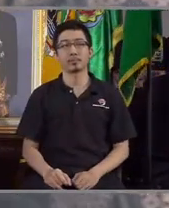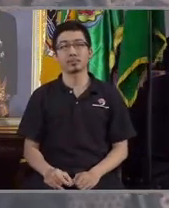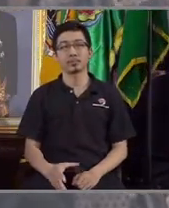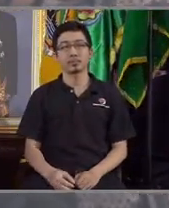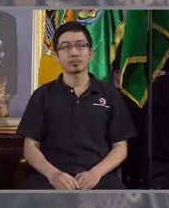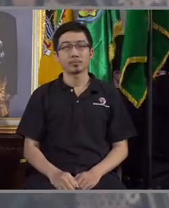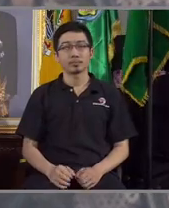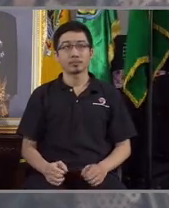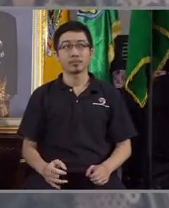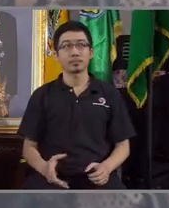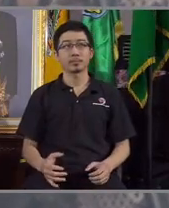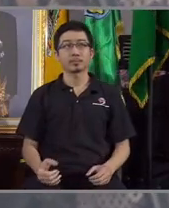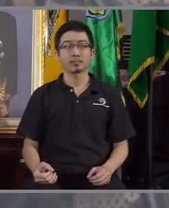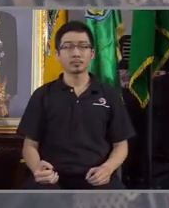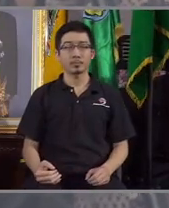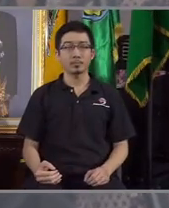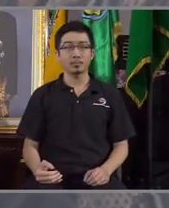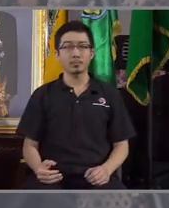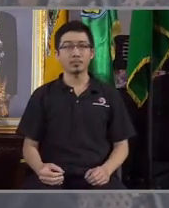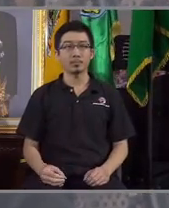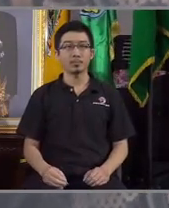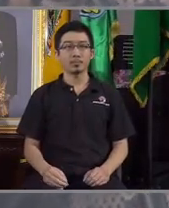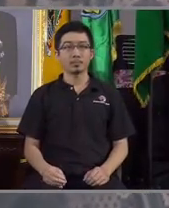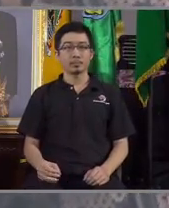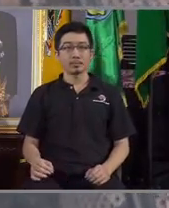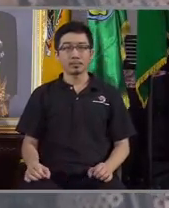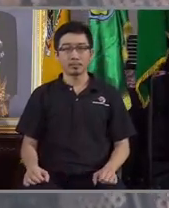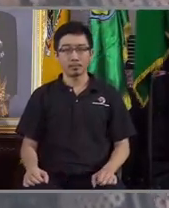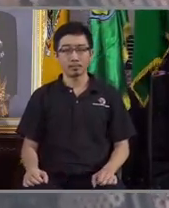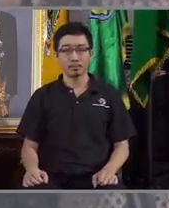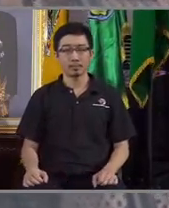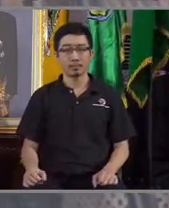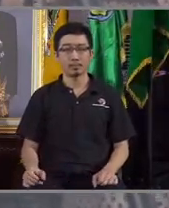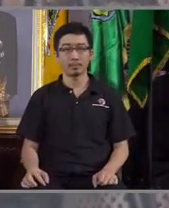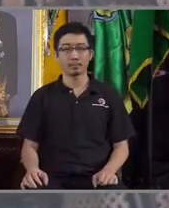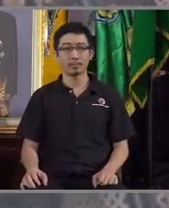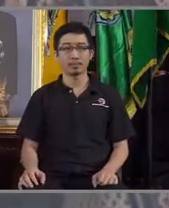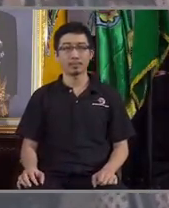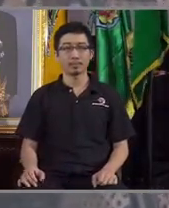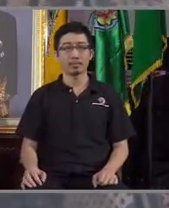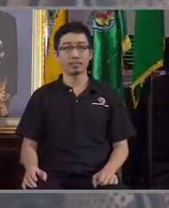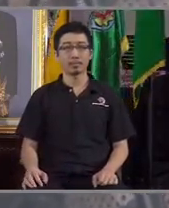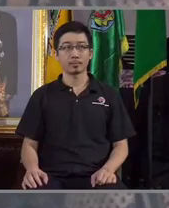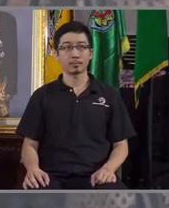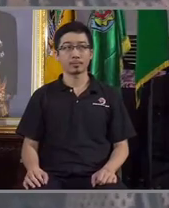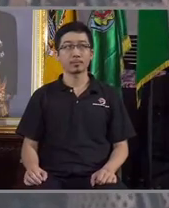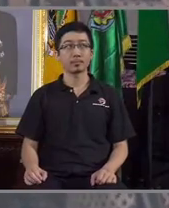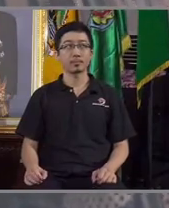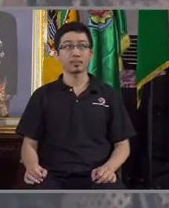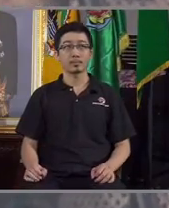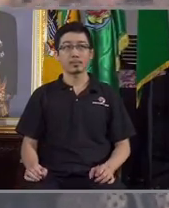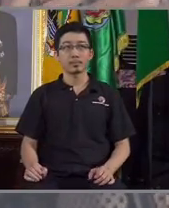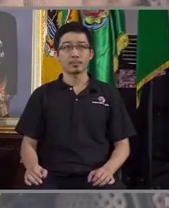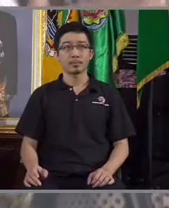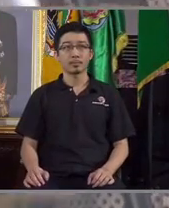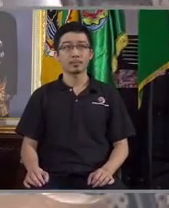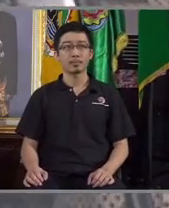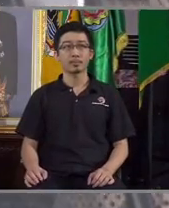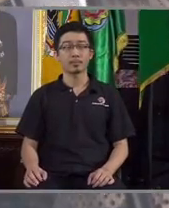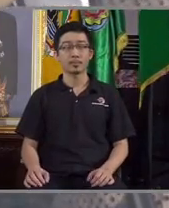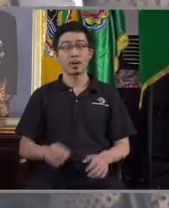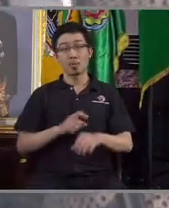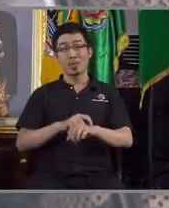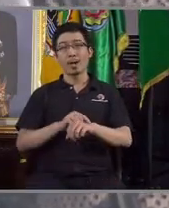penanganan kemiskinan, pengangguran, ekonomi rakyat, dan juga regionalisme. Dan karena waktunya tidak banyak ya, jadi